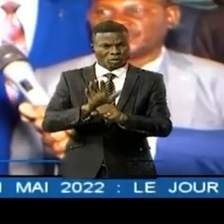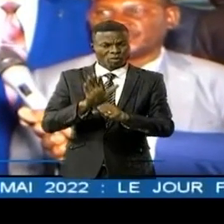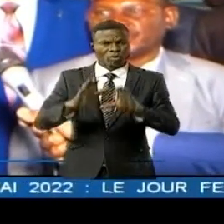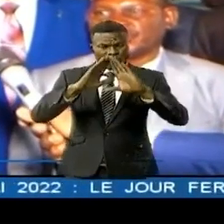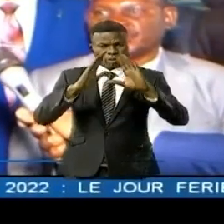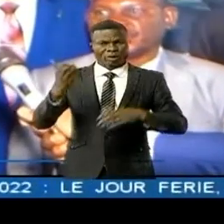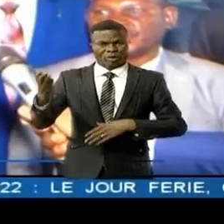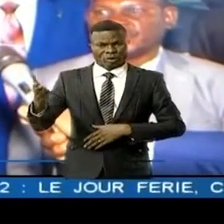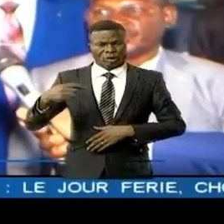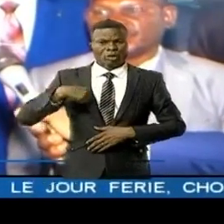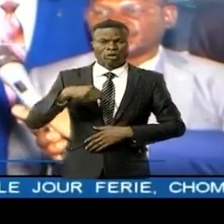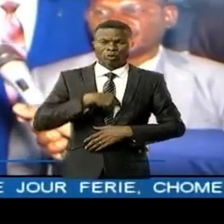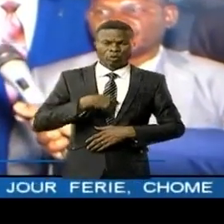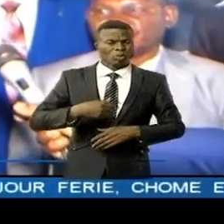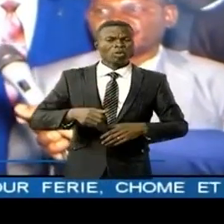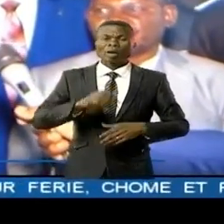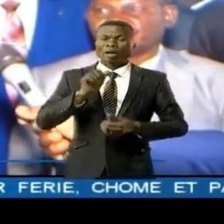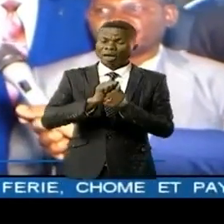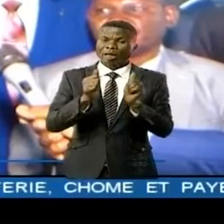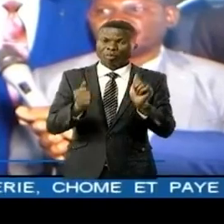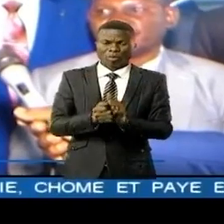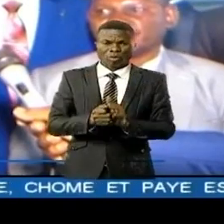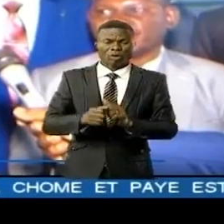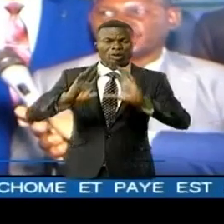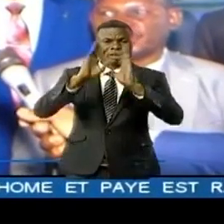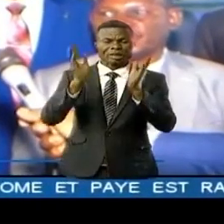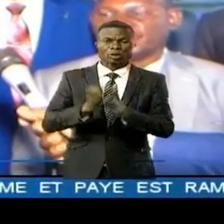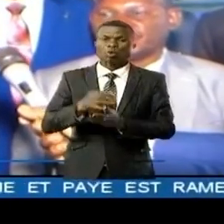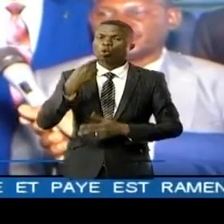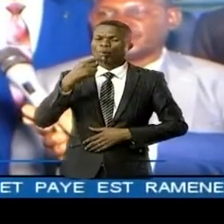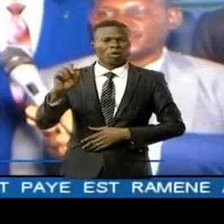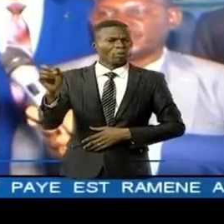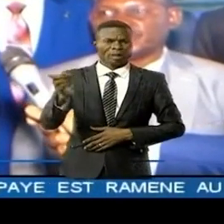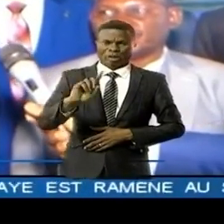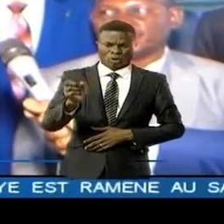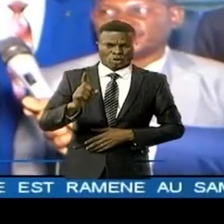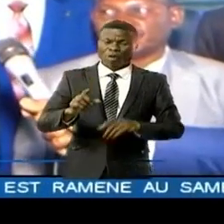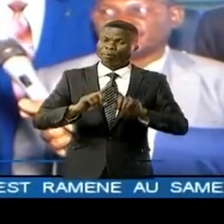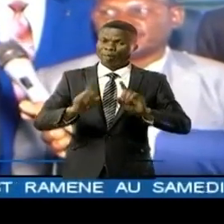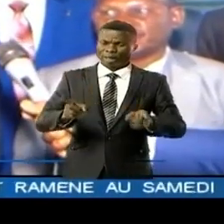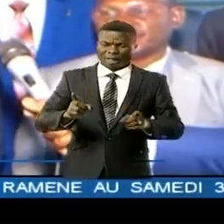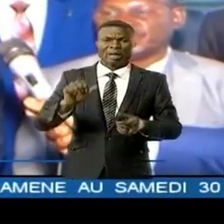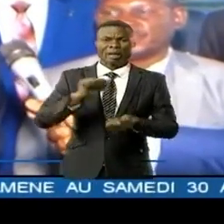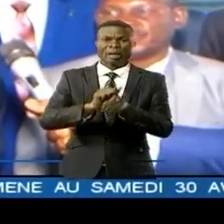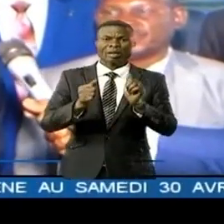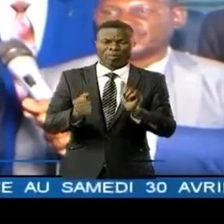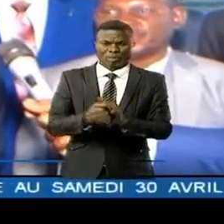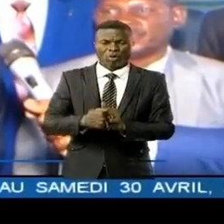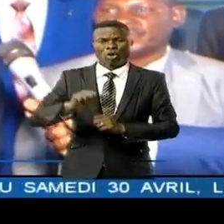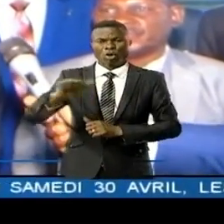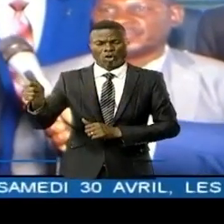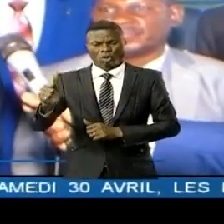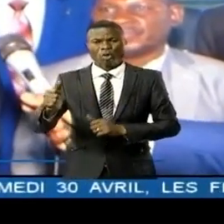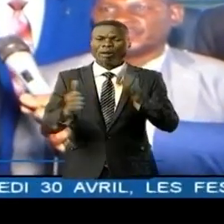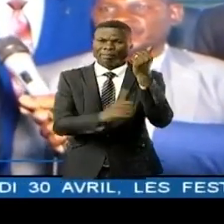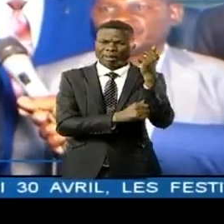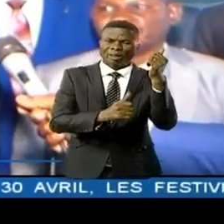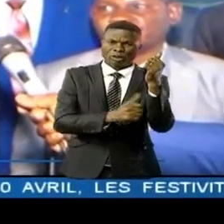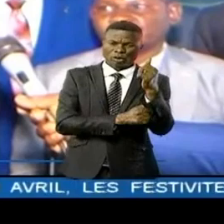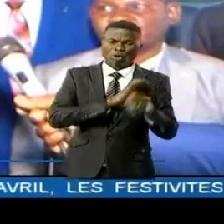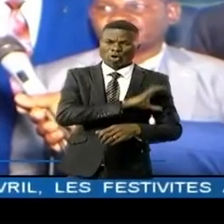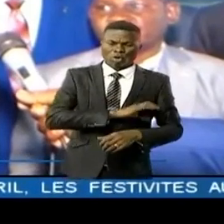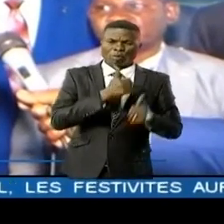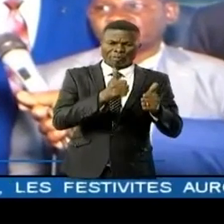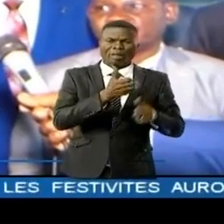Nous n'allons pas dire que c'est le problème de tous les Kasaïens. Non, il y a certains compatriotes qui se comportent très